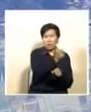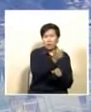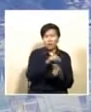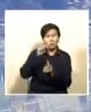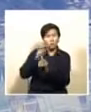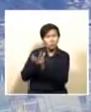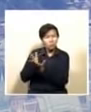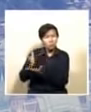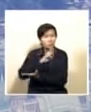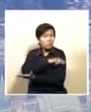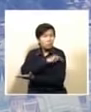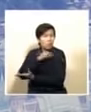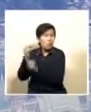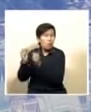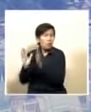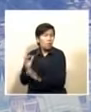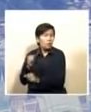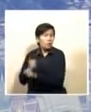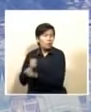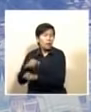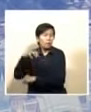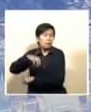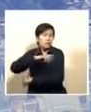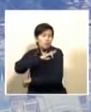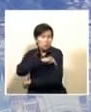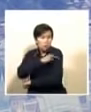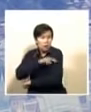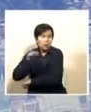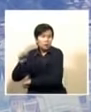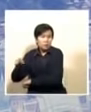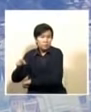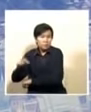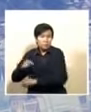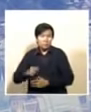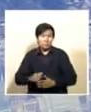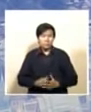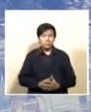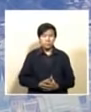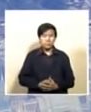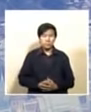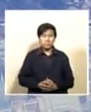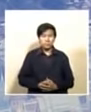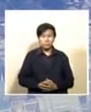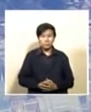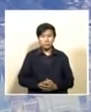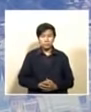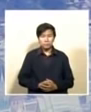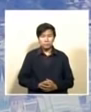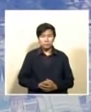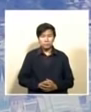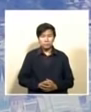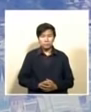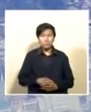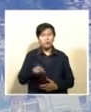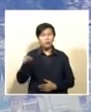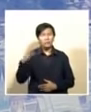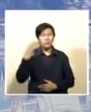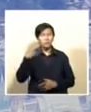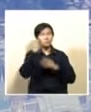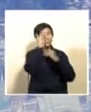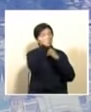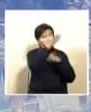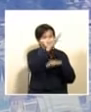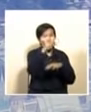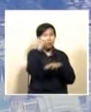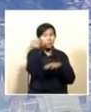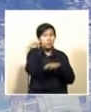ต่พอเกิดสถานการณ์ขึ้นมาพี่น้องประชาชนก็มีความต้